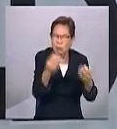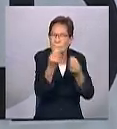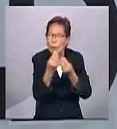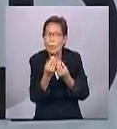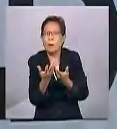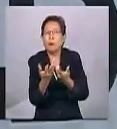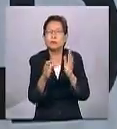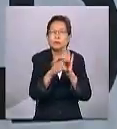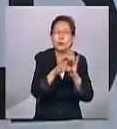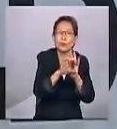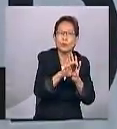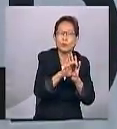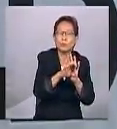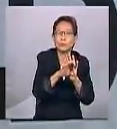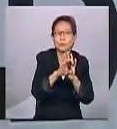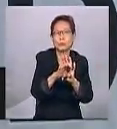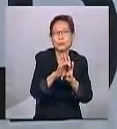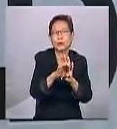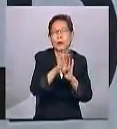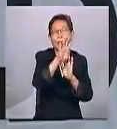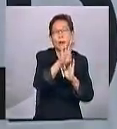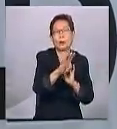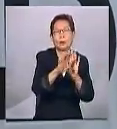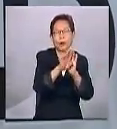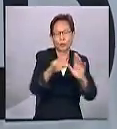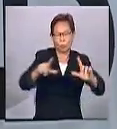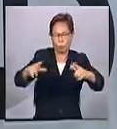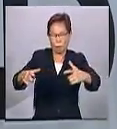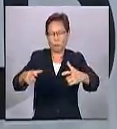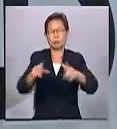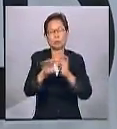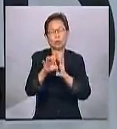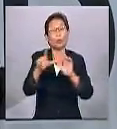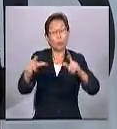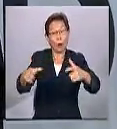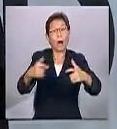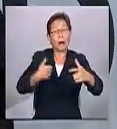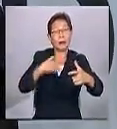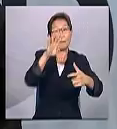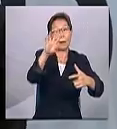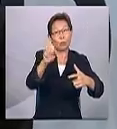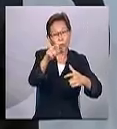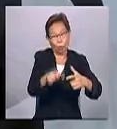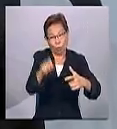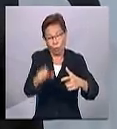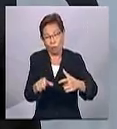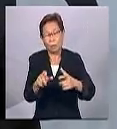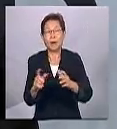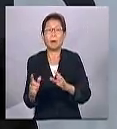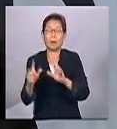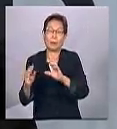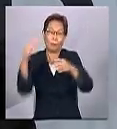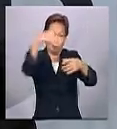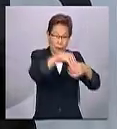dalam contoh ada 4, sekumpulan tu ada 40 orang. Lepas tu dia orang di kuarantin di pusat yang sama. Contoh